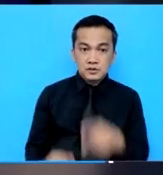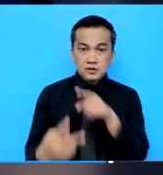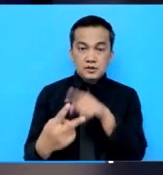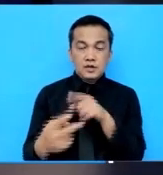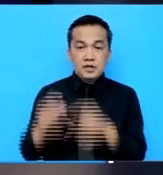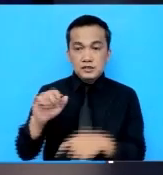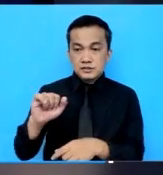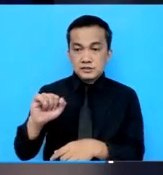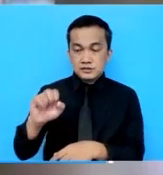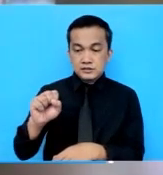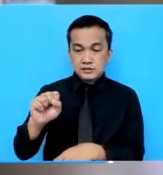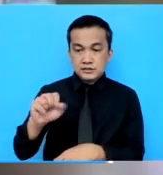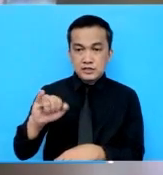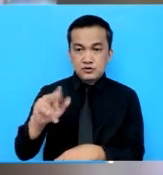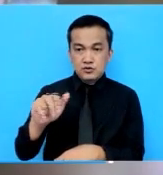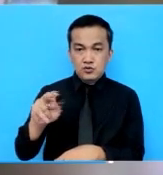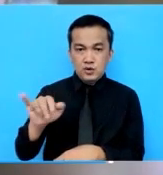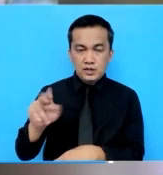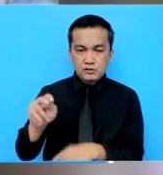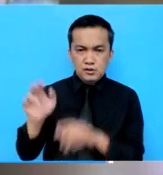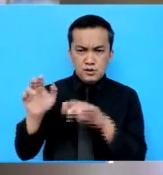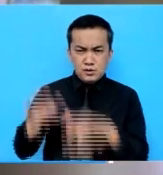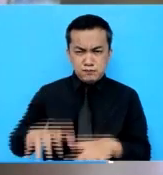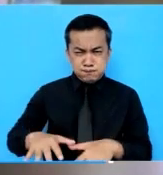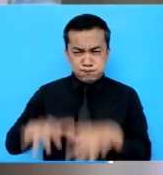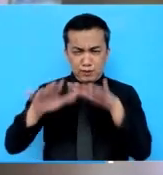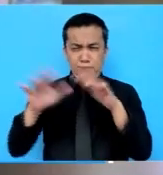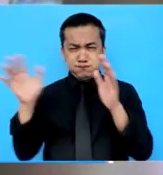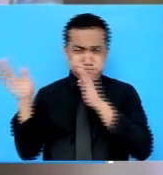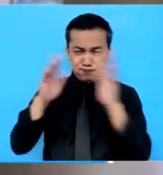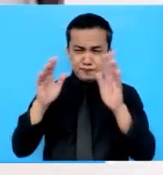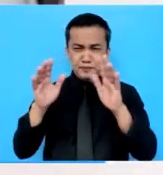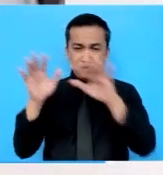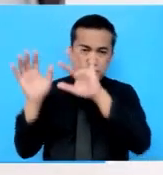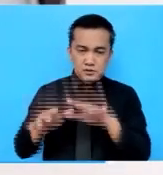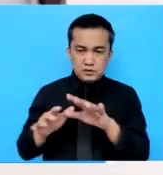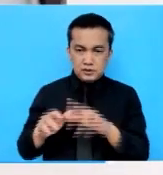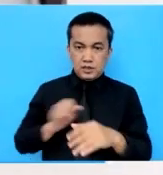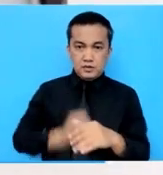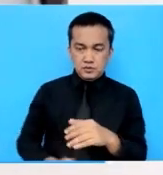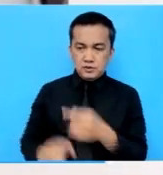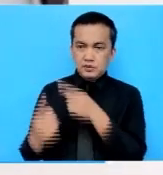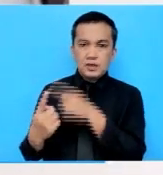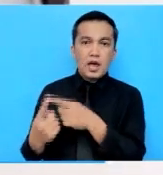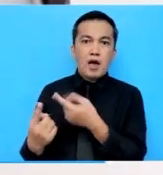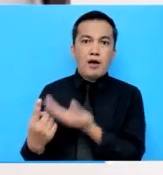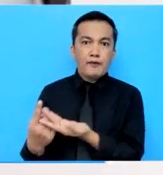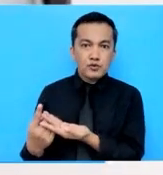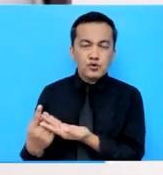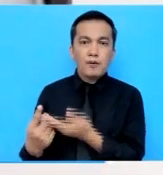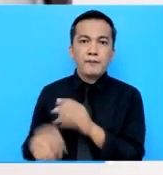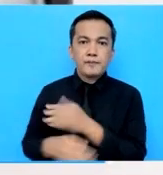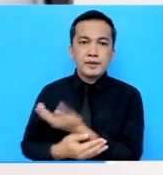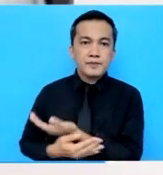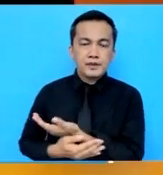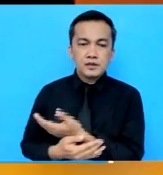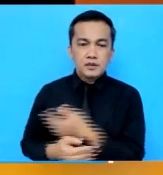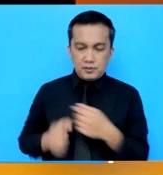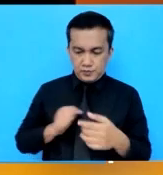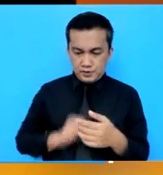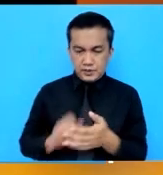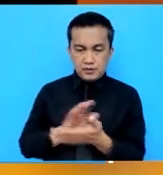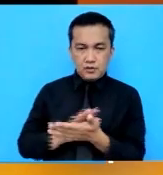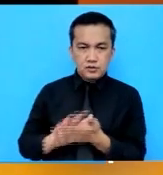Batangas, bumabaha at bumabayo na ang malakas na hangin at ulan nang ipanganak ang isang sanggol. Para maipanganak na maayos ang